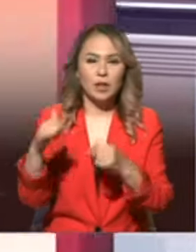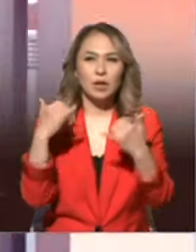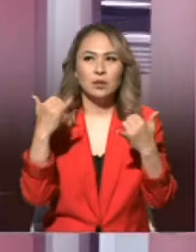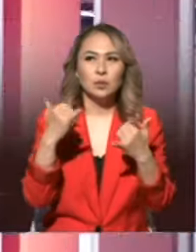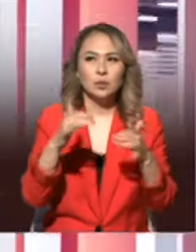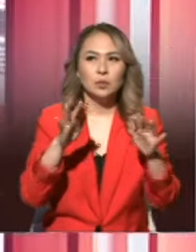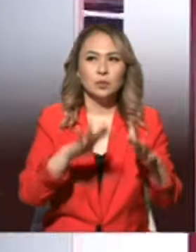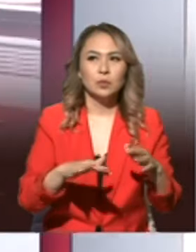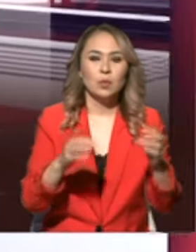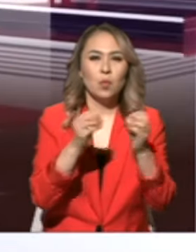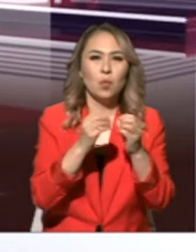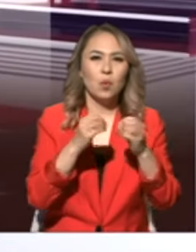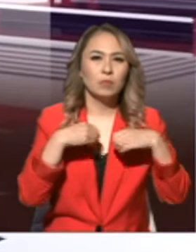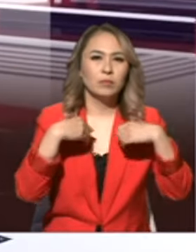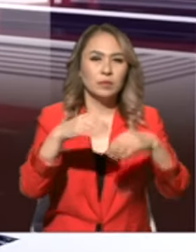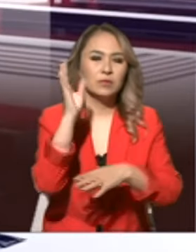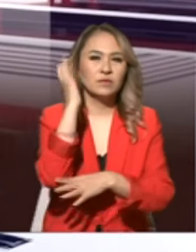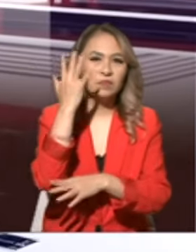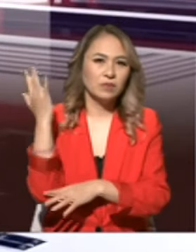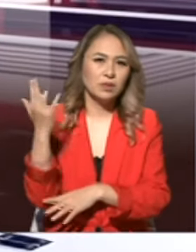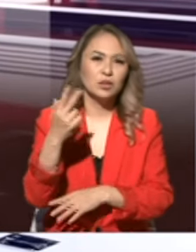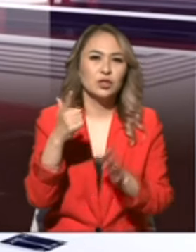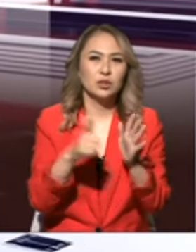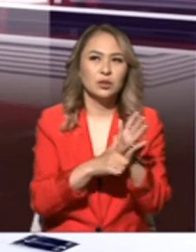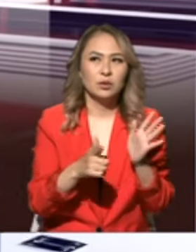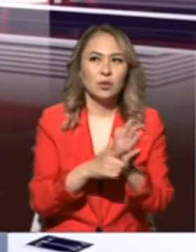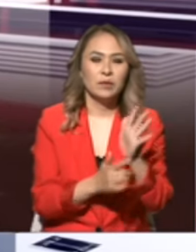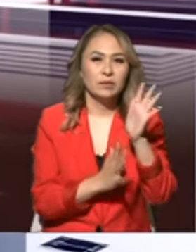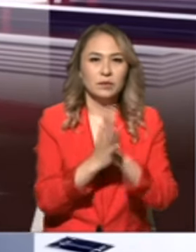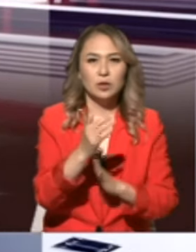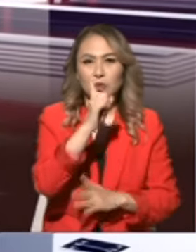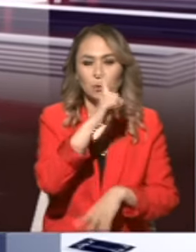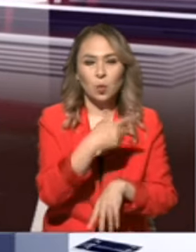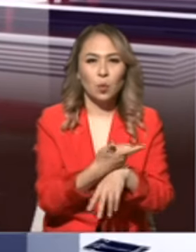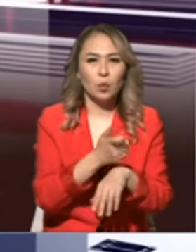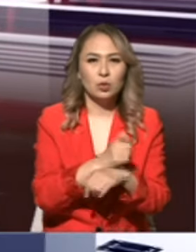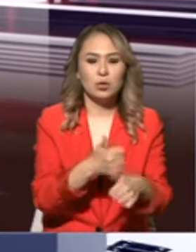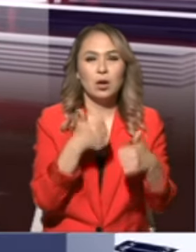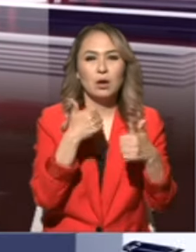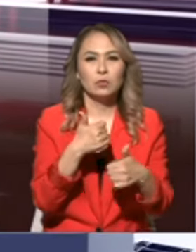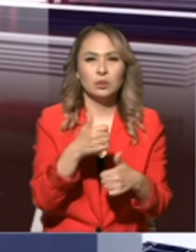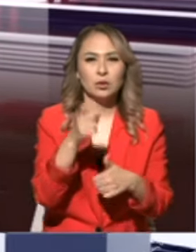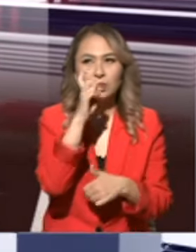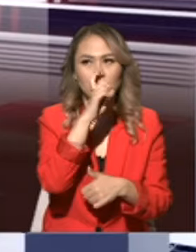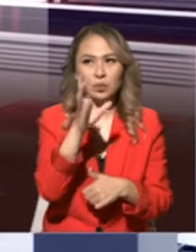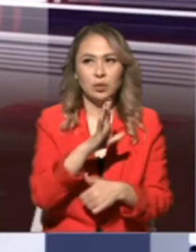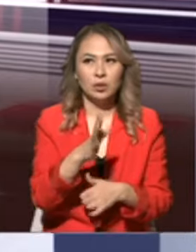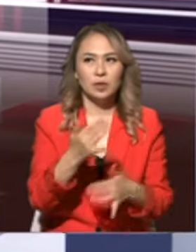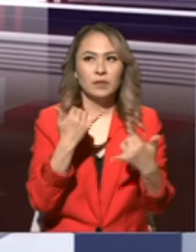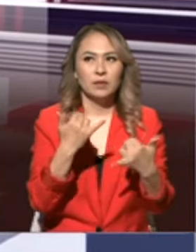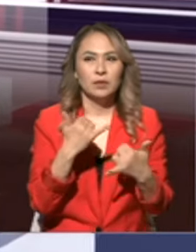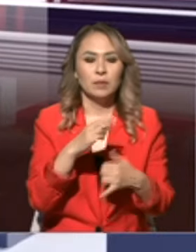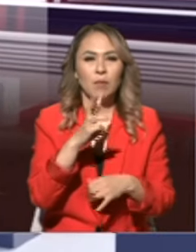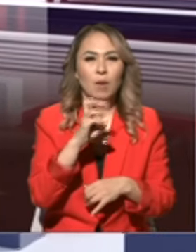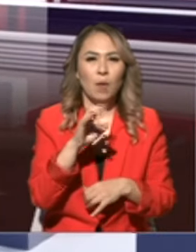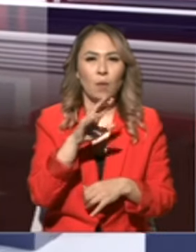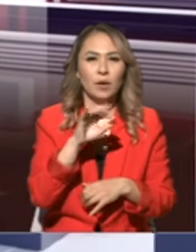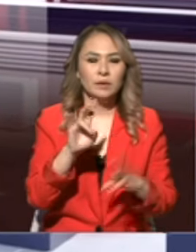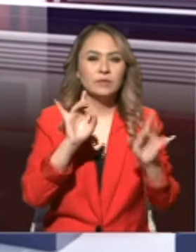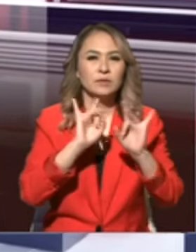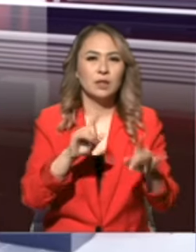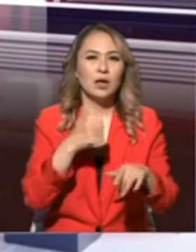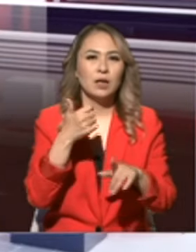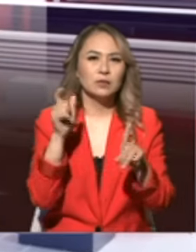ауылыңызға 10 ағаш егіп, соның жетеуі көктеп, үшеуі өспей қалса, бұл өте жақсы результат деп ойлаймын негізі. Бағанағы Мәулен Мырзаның да